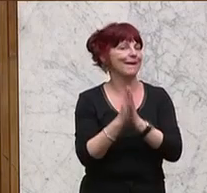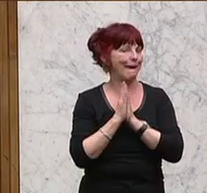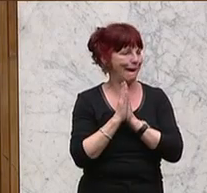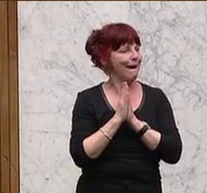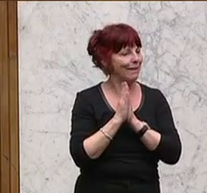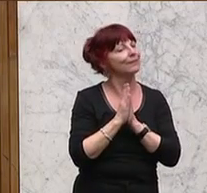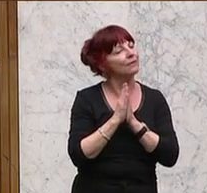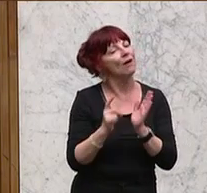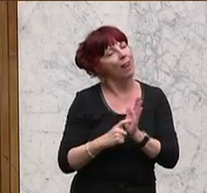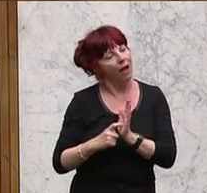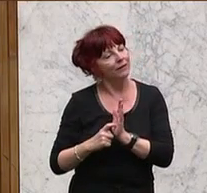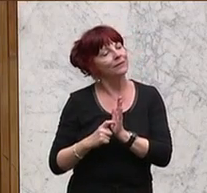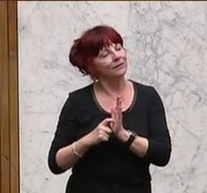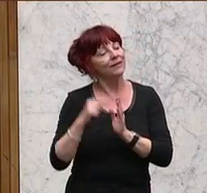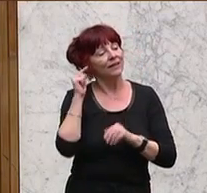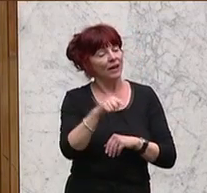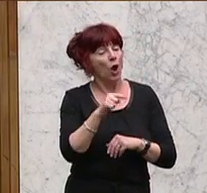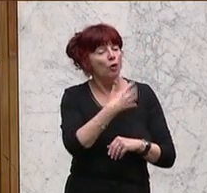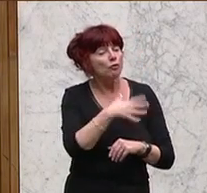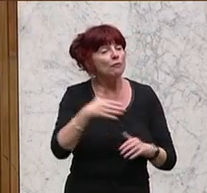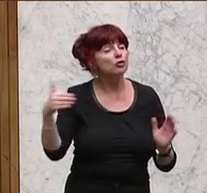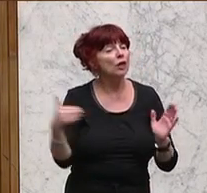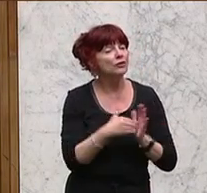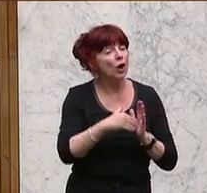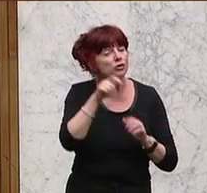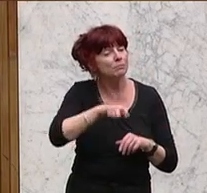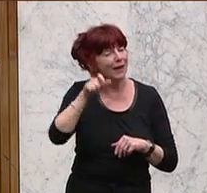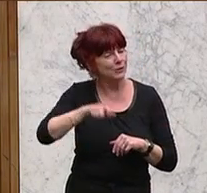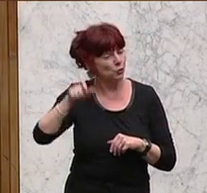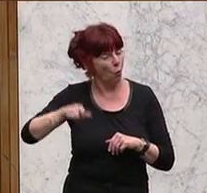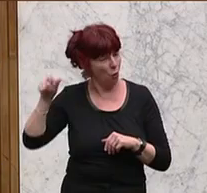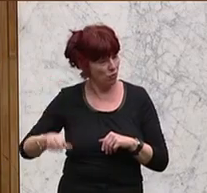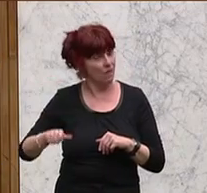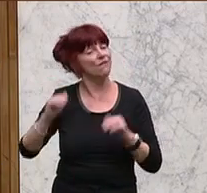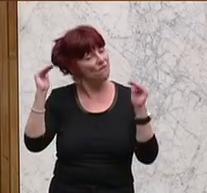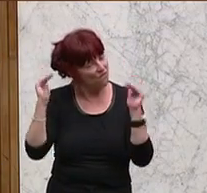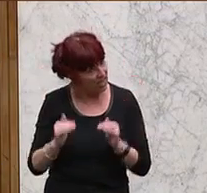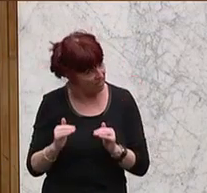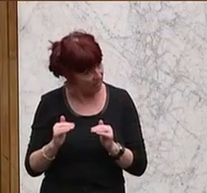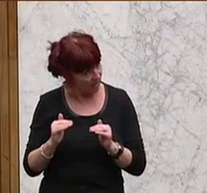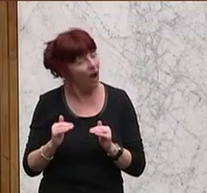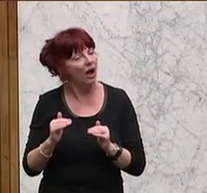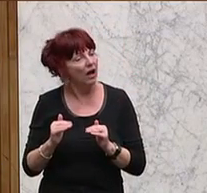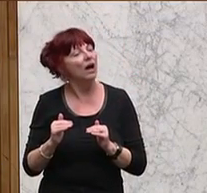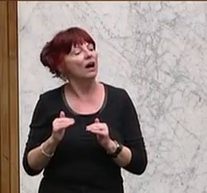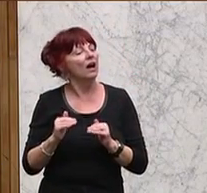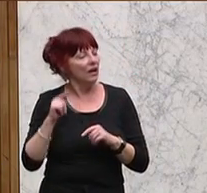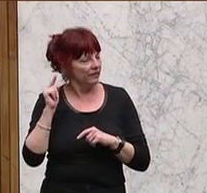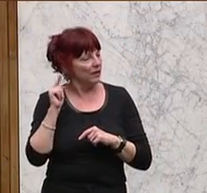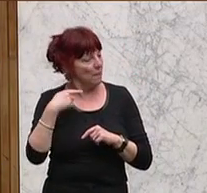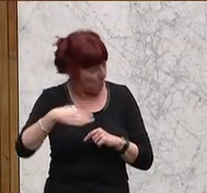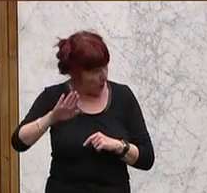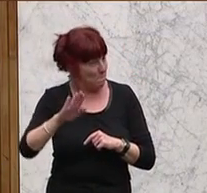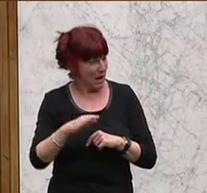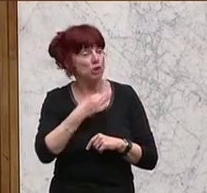mehr oder weniger, denen man die Zustimmung signalisiert, indem man hier anwesend ist, das könnte auch eine SPÖ sehr gut im nächsten Wahlkampf vertragen.